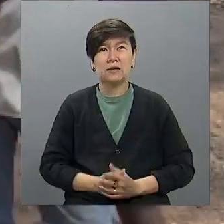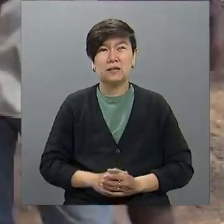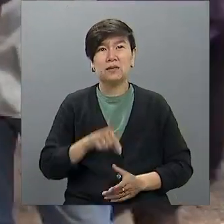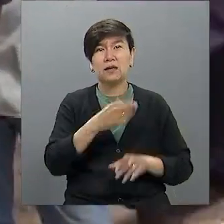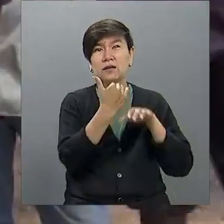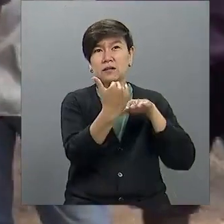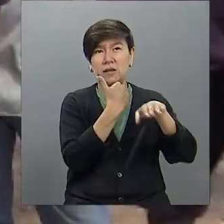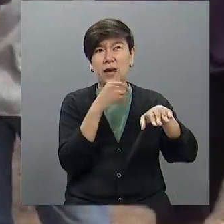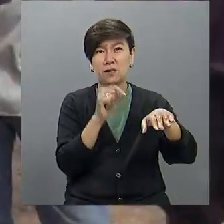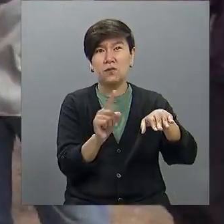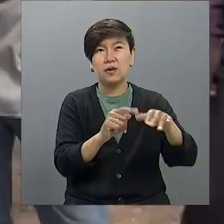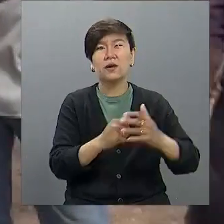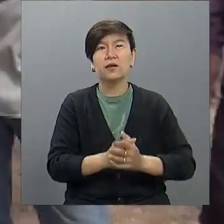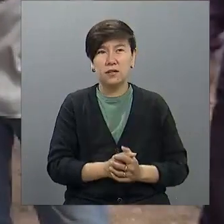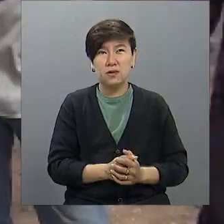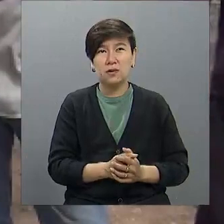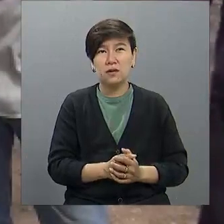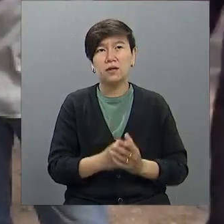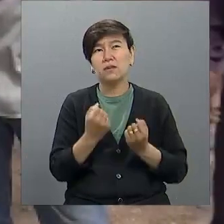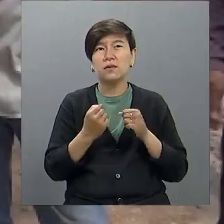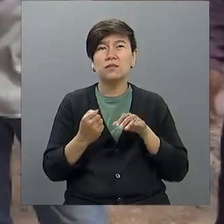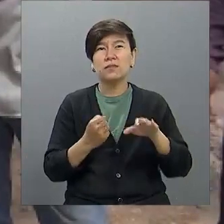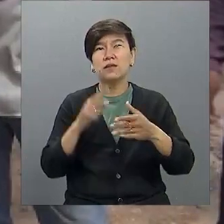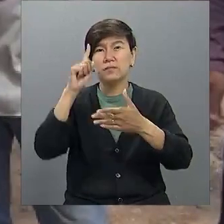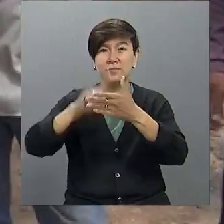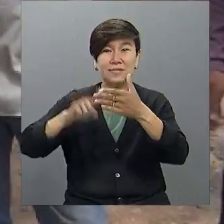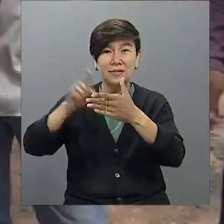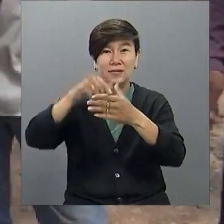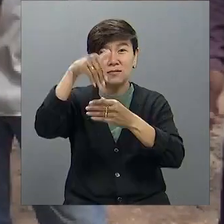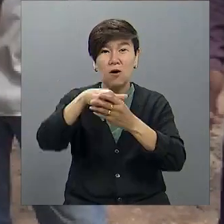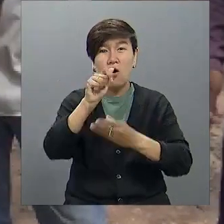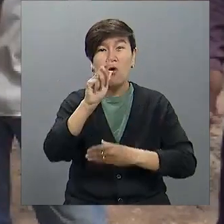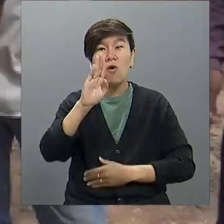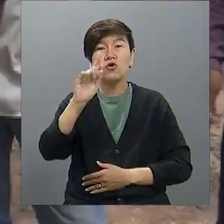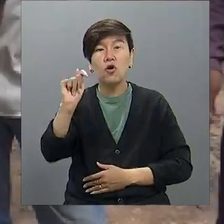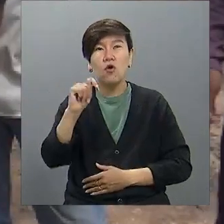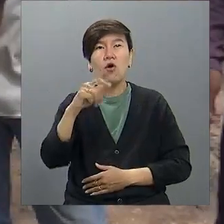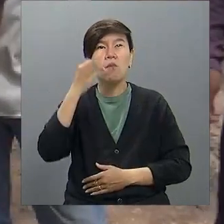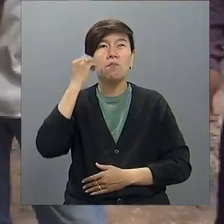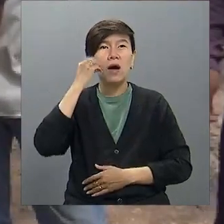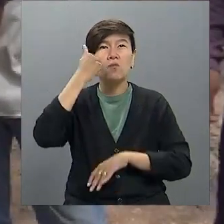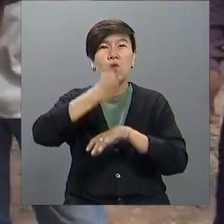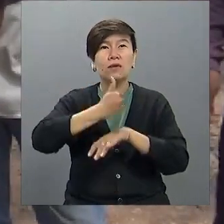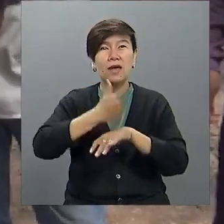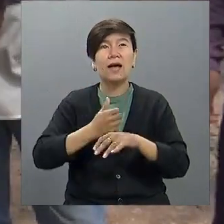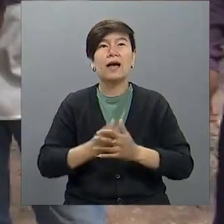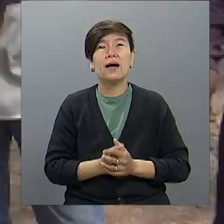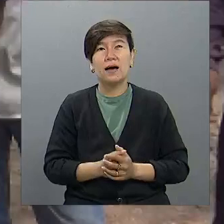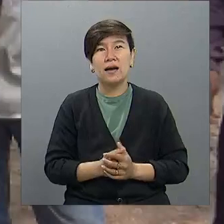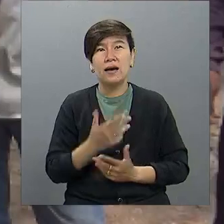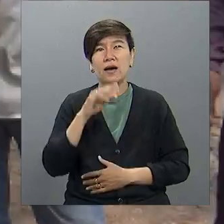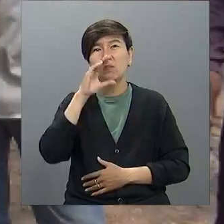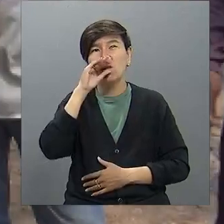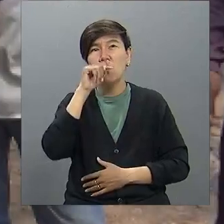เสียง คร ับ ใครจะลงอบต.ใครจะลงผู้ใหญ่บ้านใครจะลงนายกก็ใช้ผมจะมาทำถนน